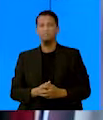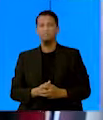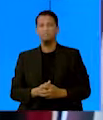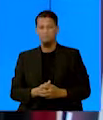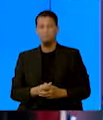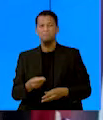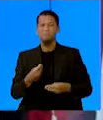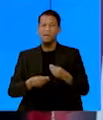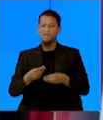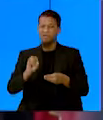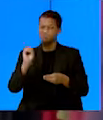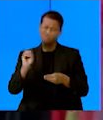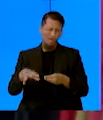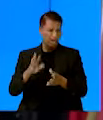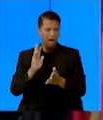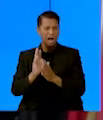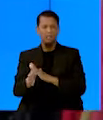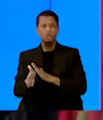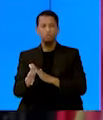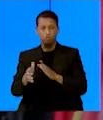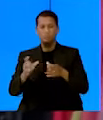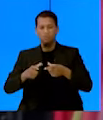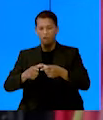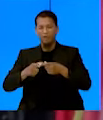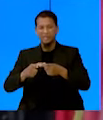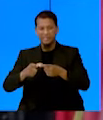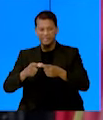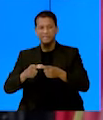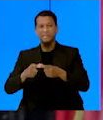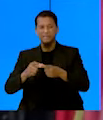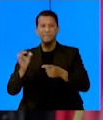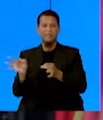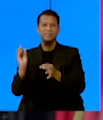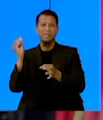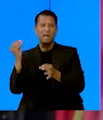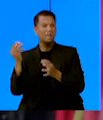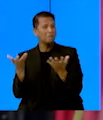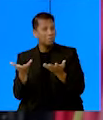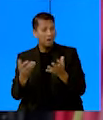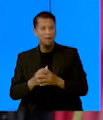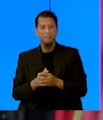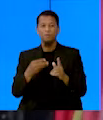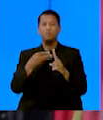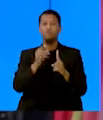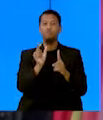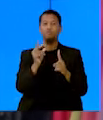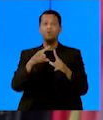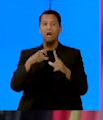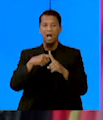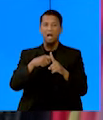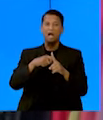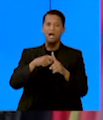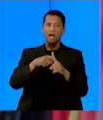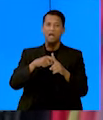Di pusat konveksi ternyata bisa ditemukan tidak jauh dari pusat kota Jakarta. Tepatnya di Bulak Timur, Depok, Jawa Barat.